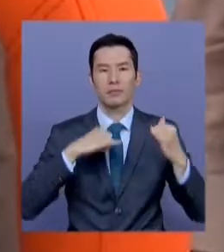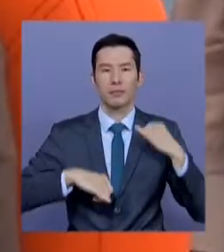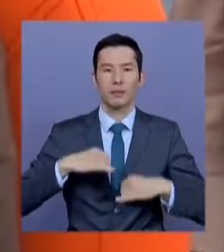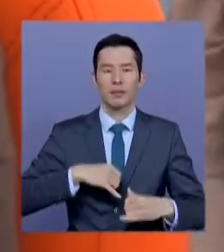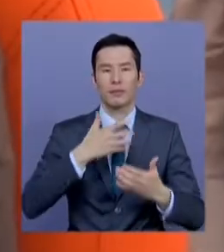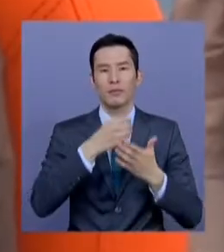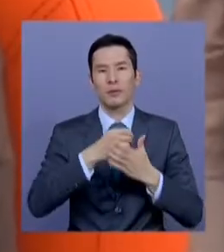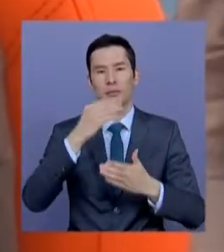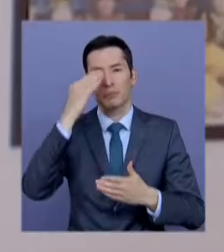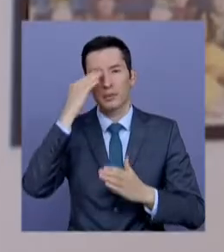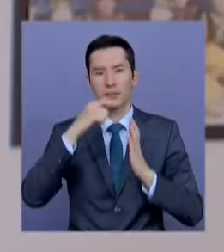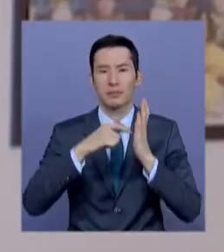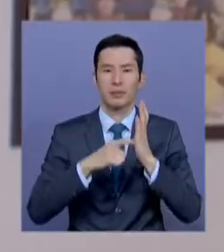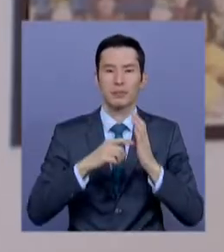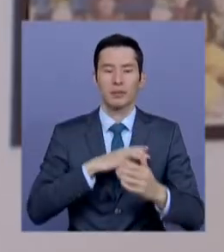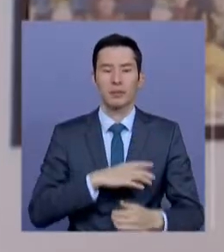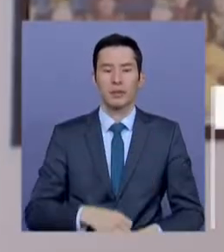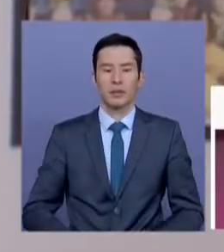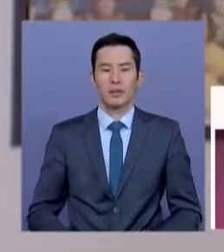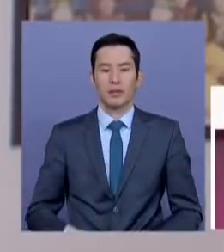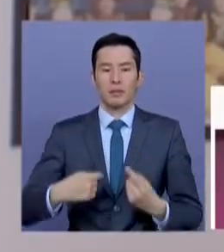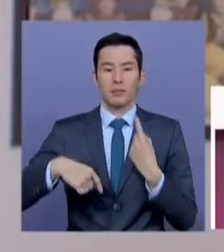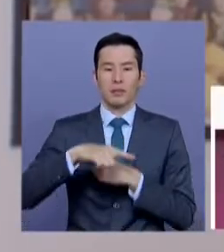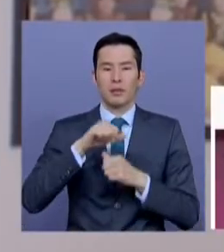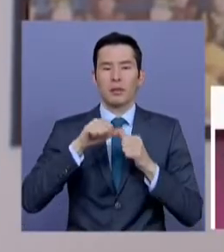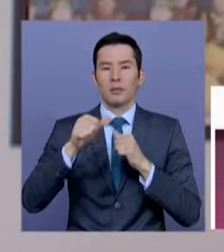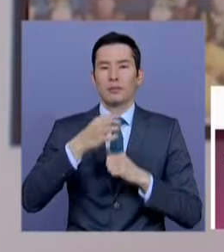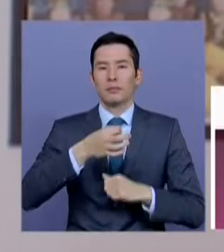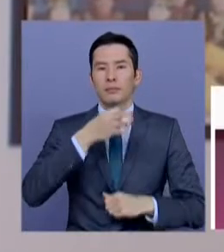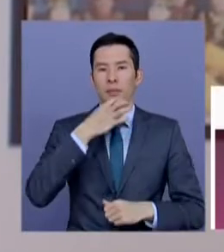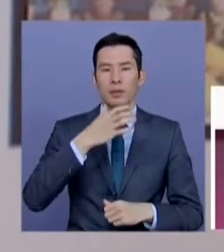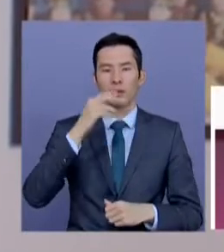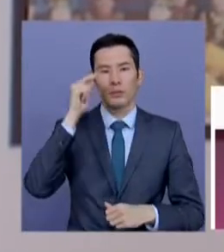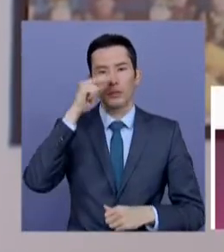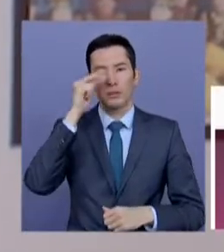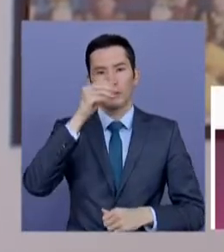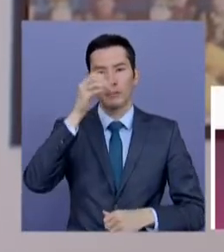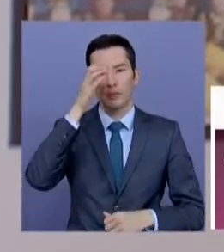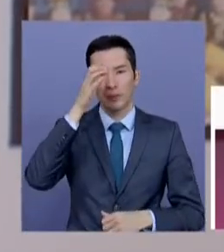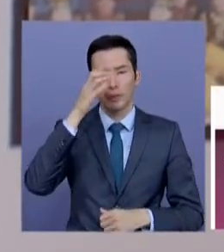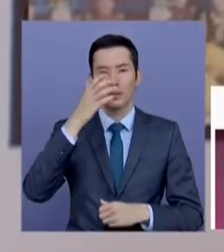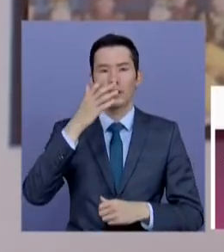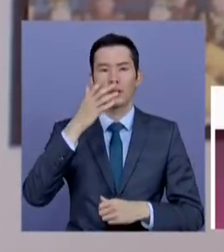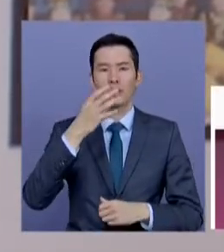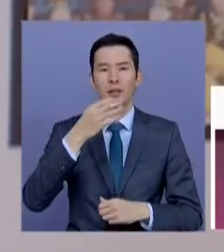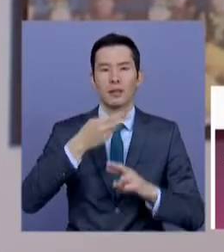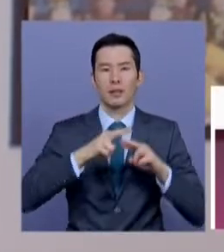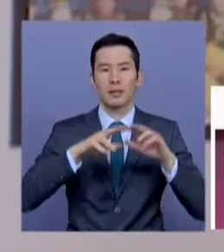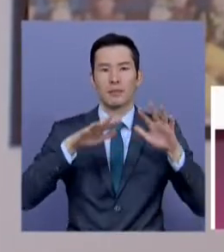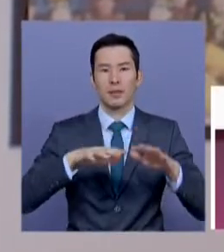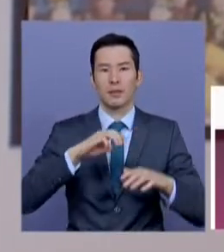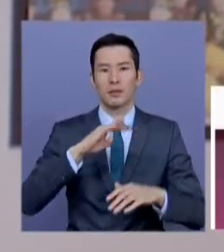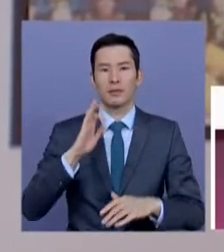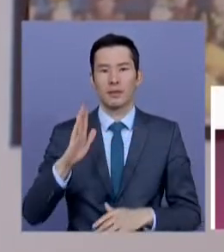өз ұсыныстарын жеткізді. Бізге әсіресе ұнағаны ол оқу білім саласы, ғылым саласы. Осы жерде Қасым Жомарт